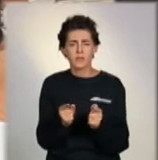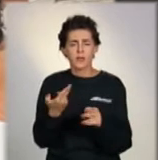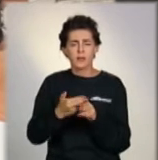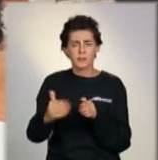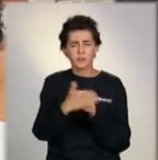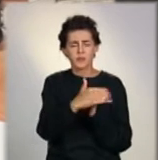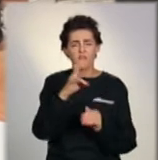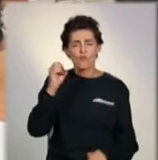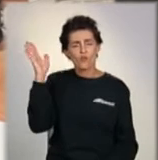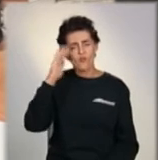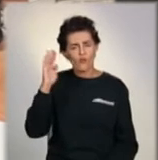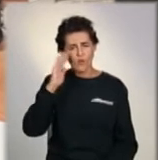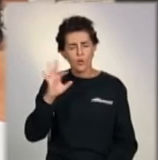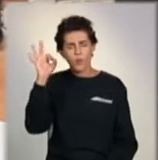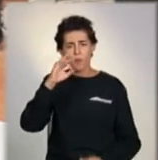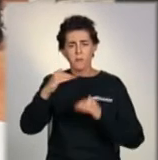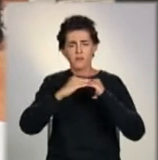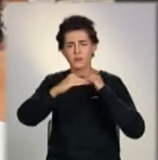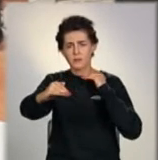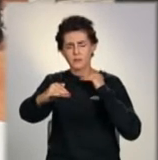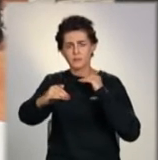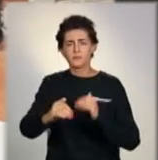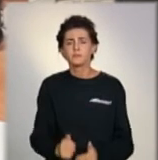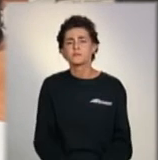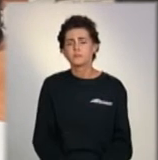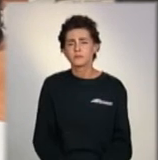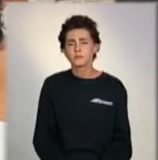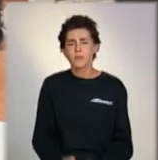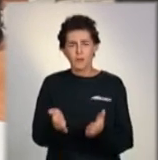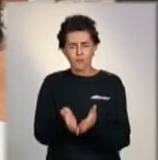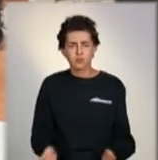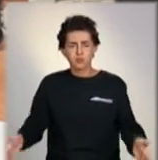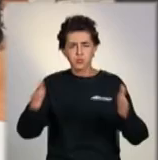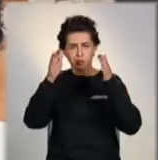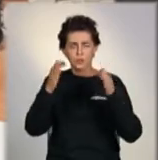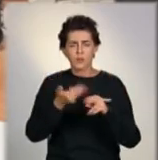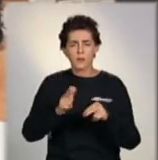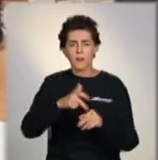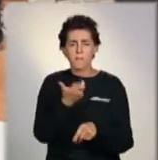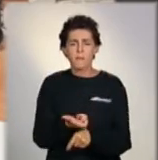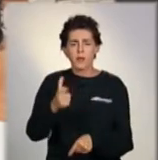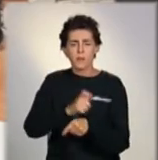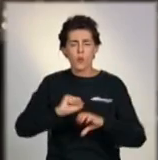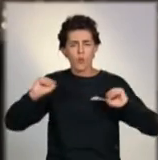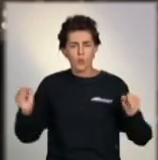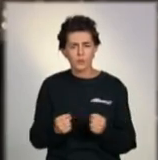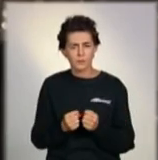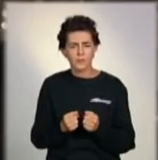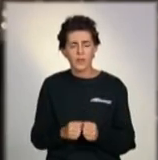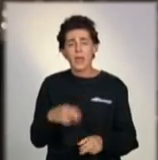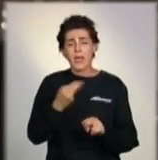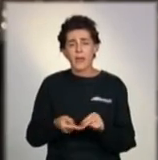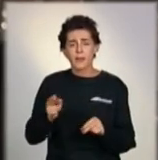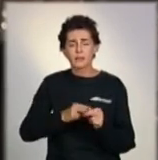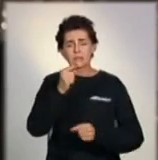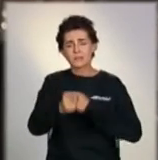распределение воды по поверхности бочек волков для їх максимального охлаждения. Завдяки